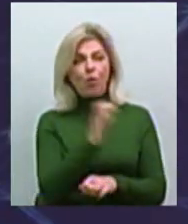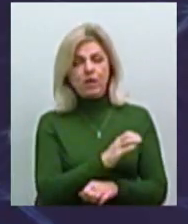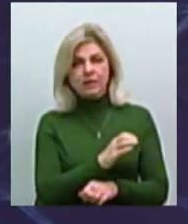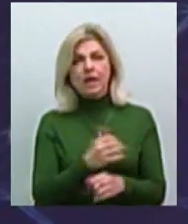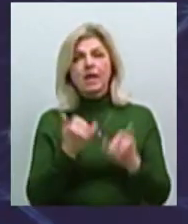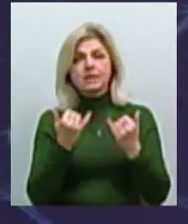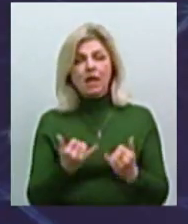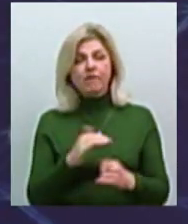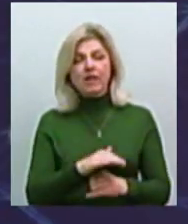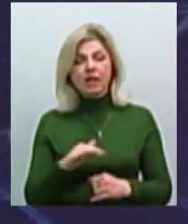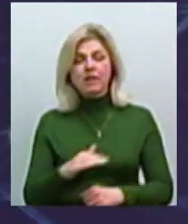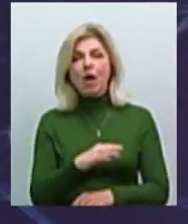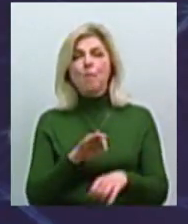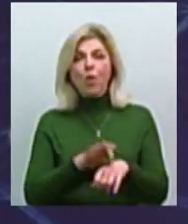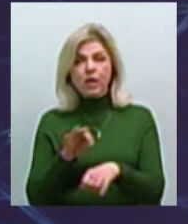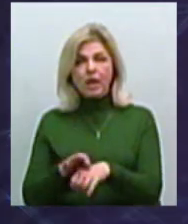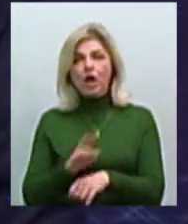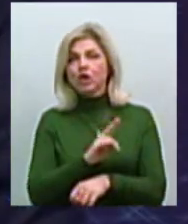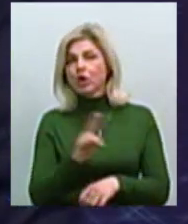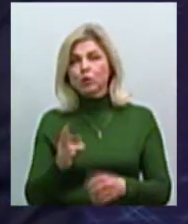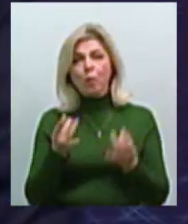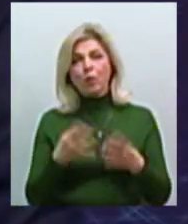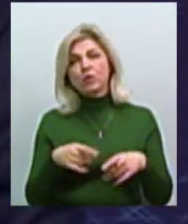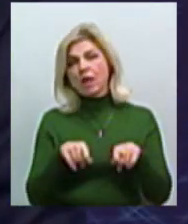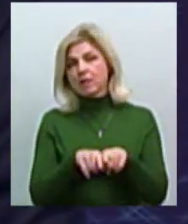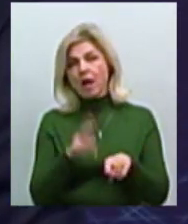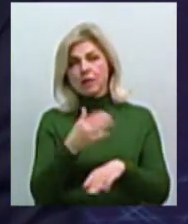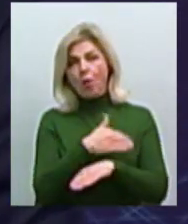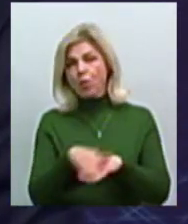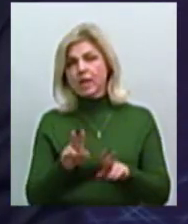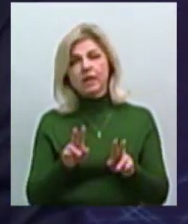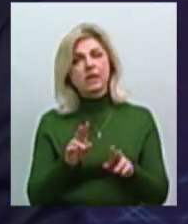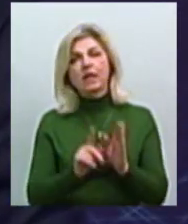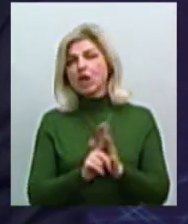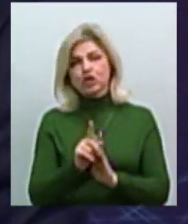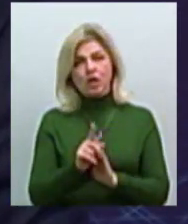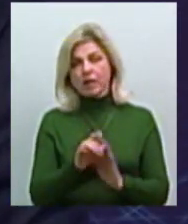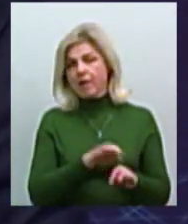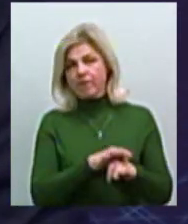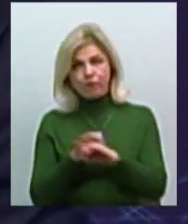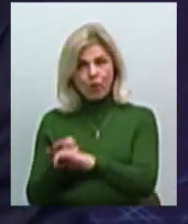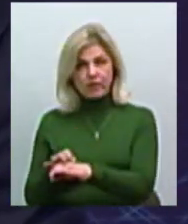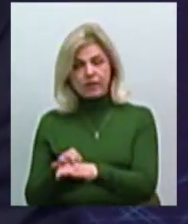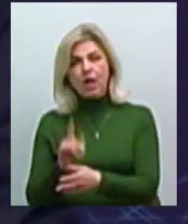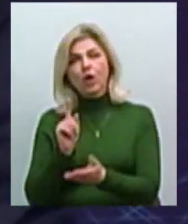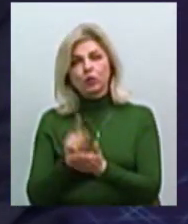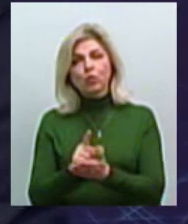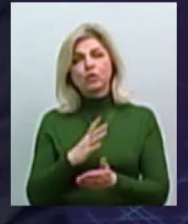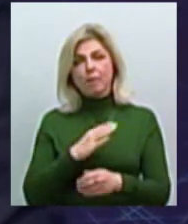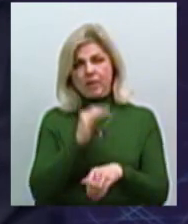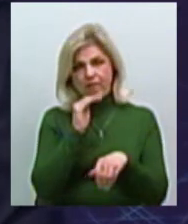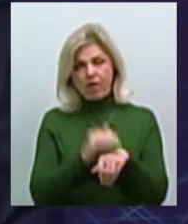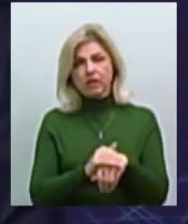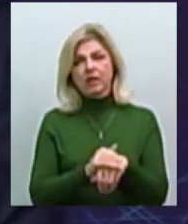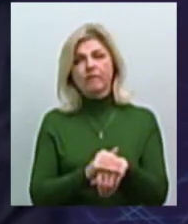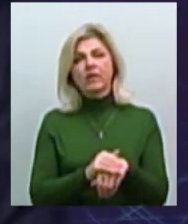дітей, больних ніхто просто так на вулицю не починає виводити. Тобто повинна бути фактично